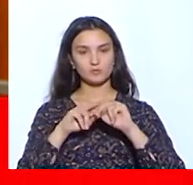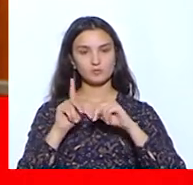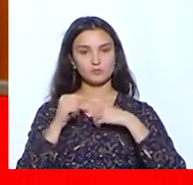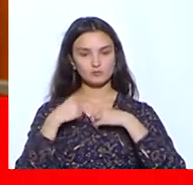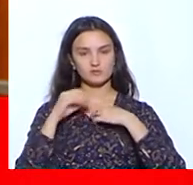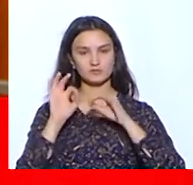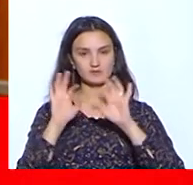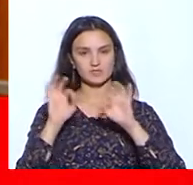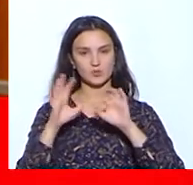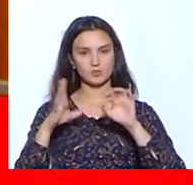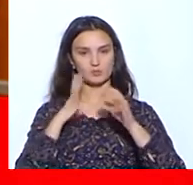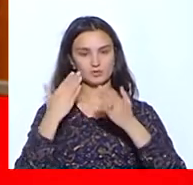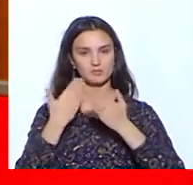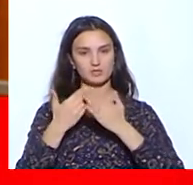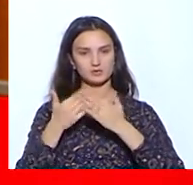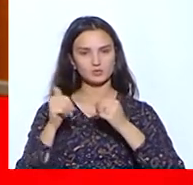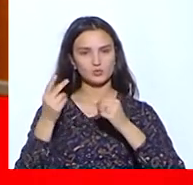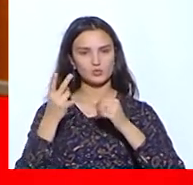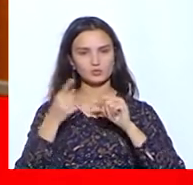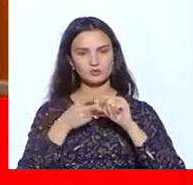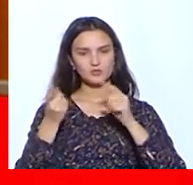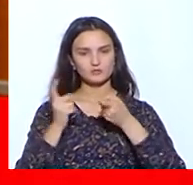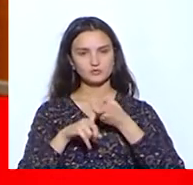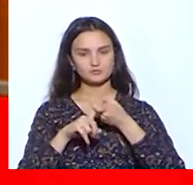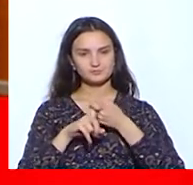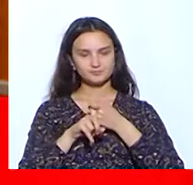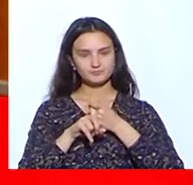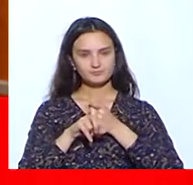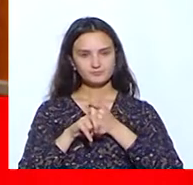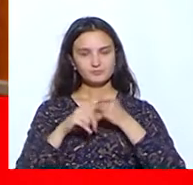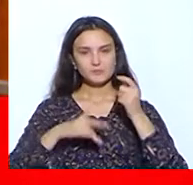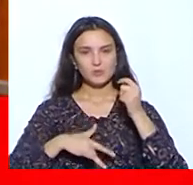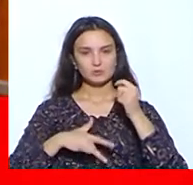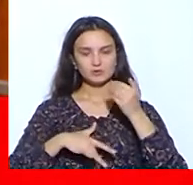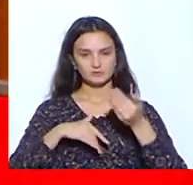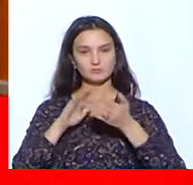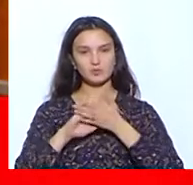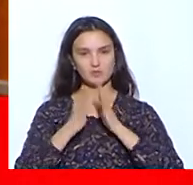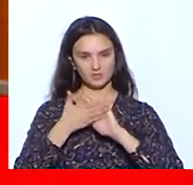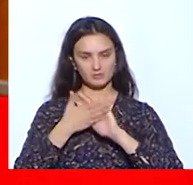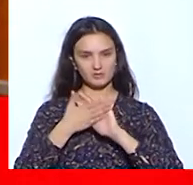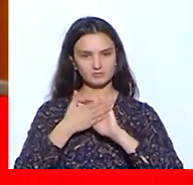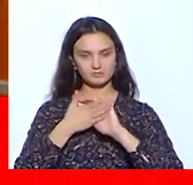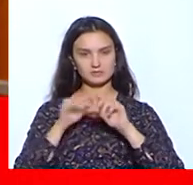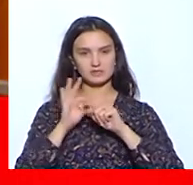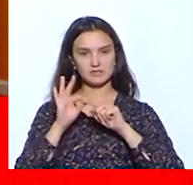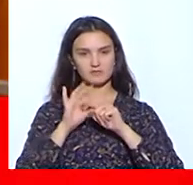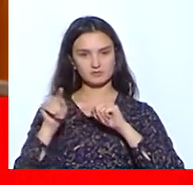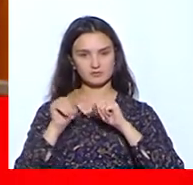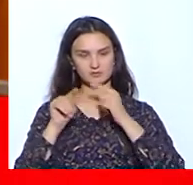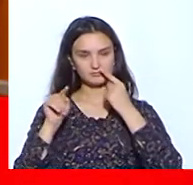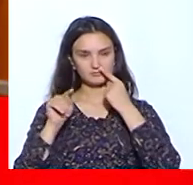ჩვენ გვისაუბრია მაგალითად, როგორ გავლენას ახდენს კუჭნაწლავის ტრაქტის მდგომარეობა ნერვულ